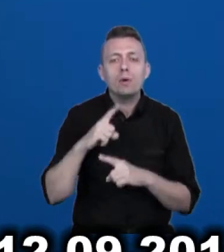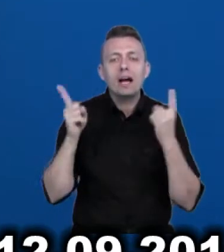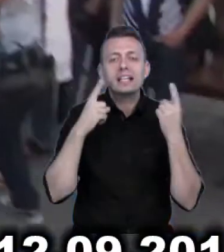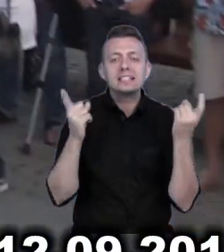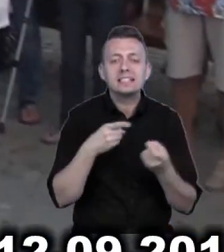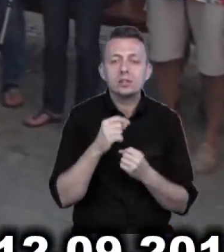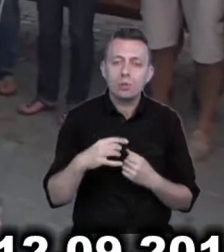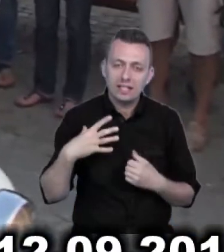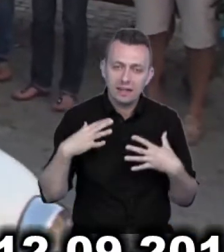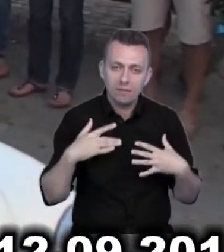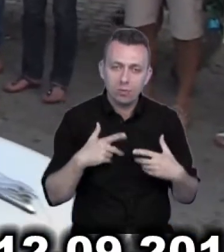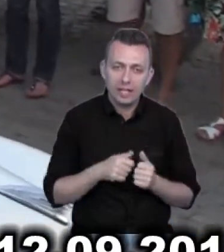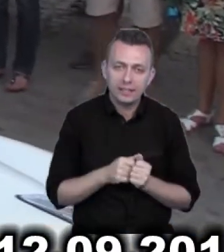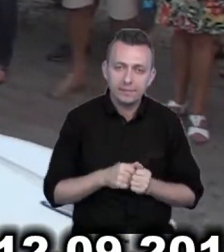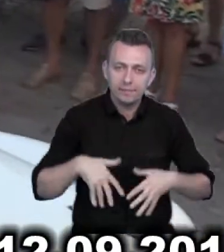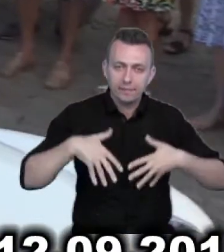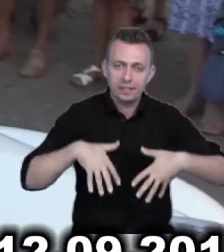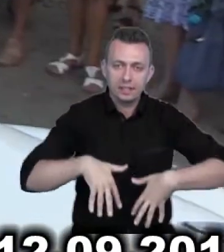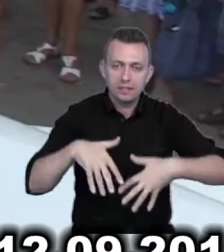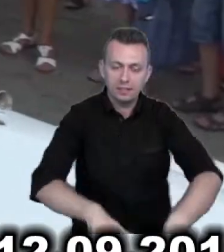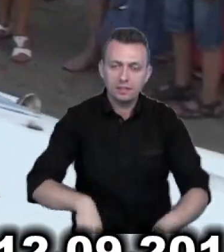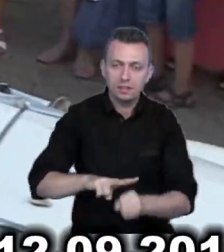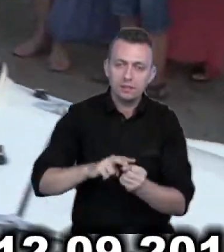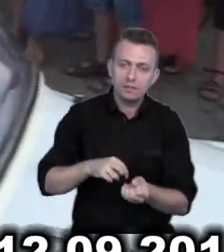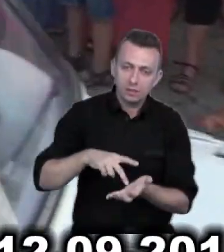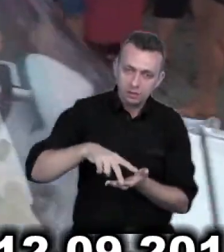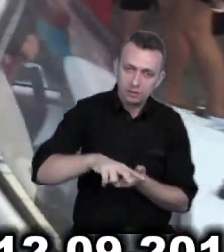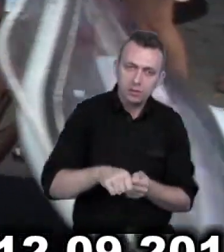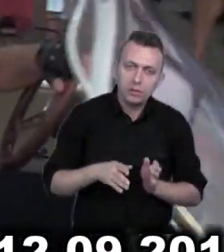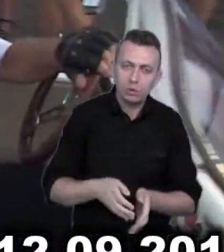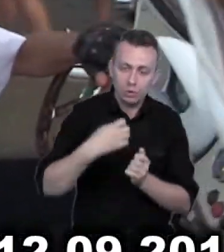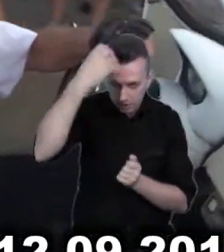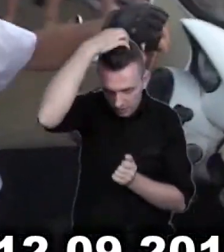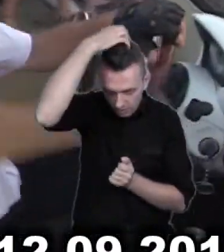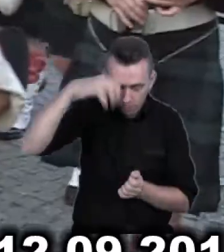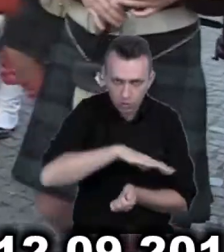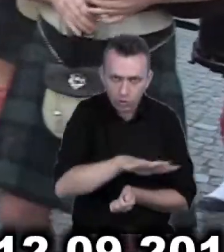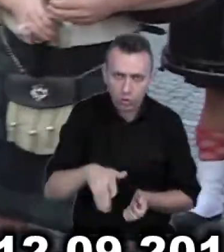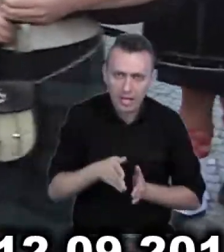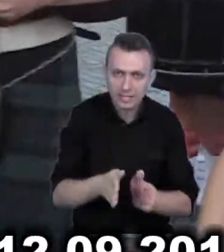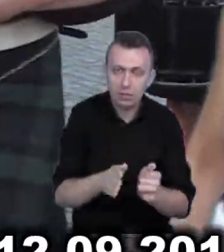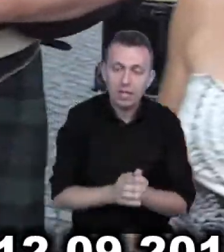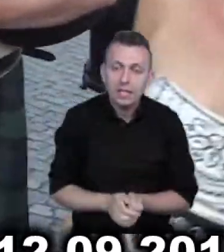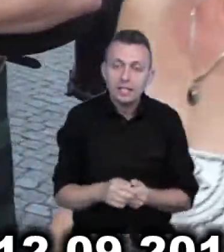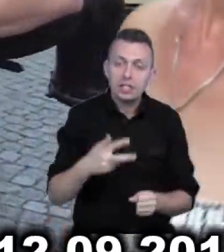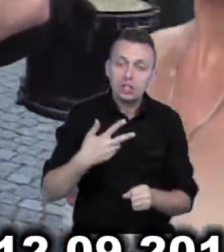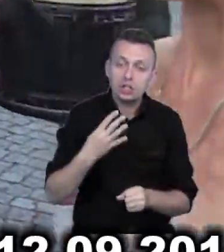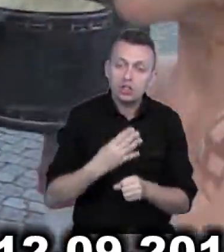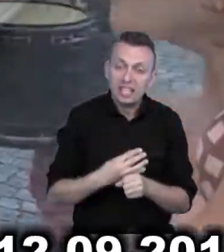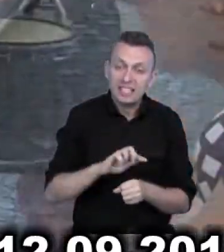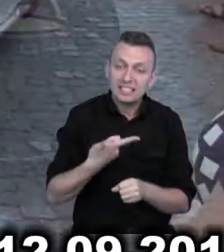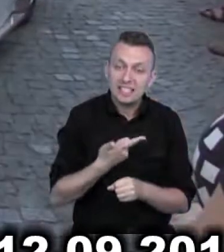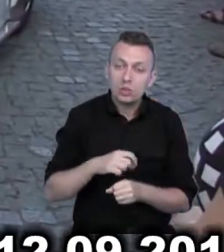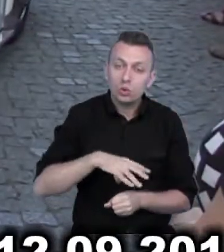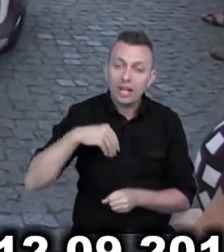pachnącego różami. Korowodem, który przeszedł przez ulicę Królewską, rozpoczęło się 42. Święto Róży. Orszak prowadzony przez orkiestrę